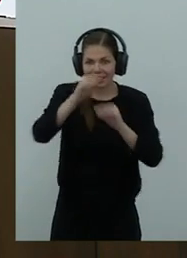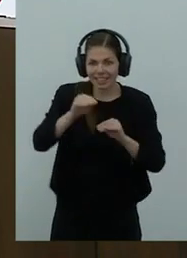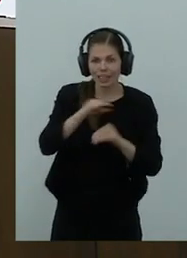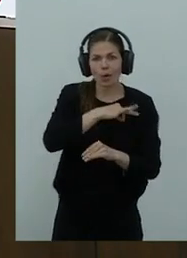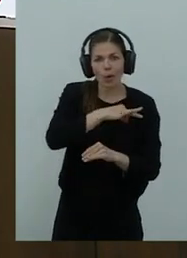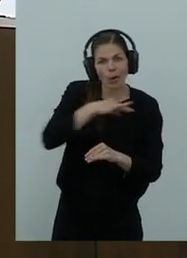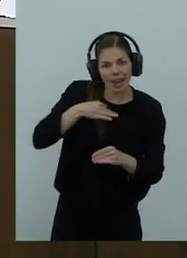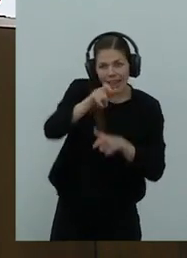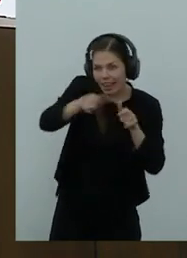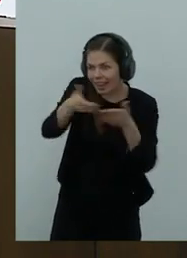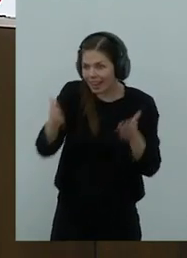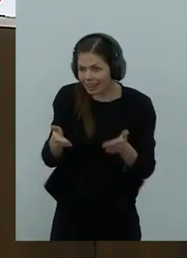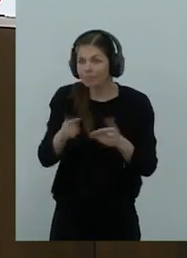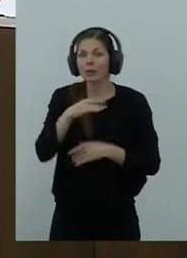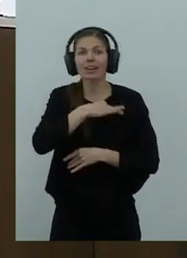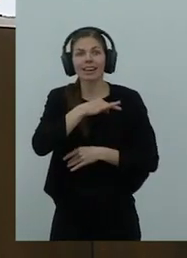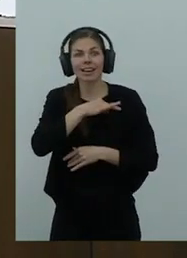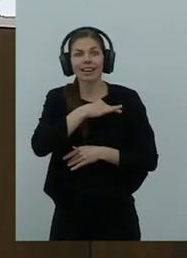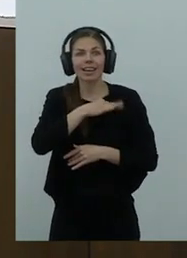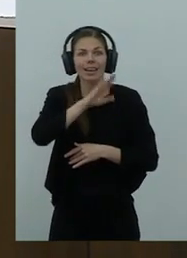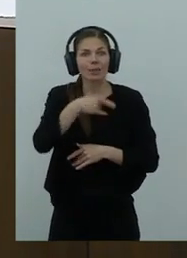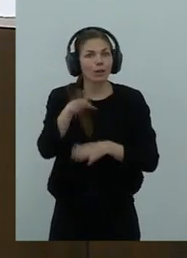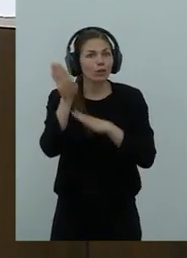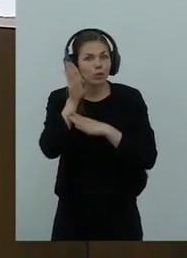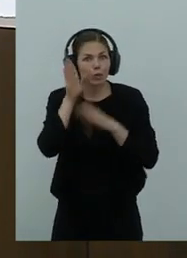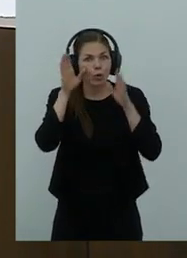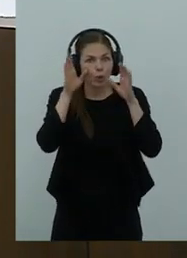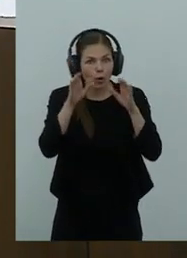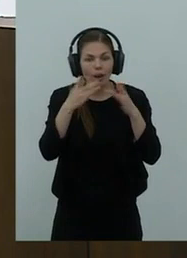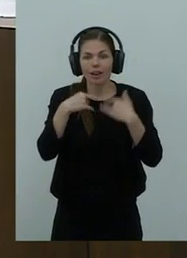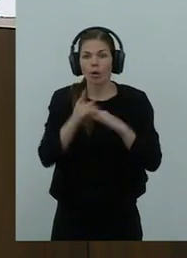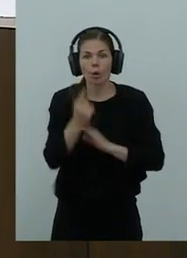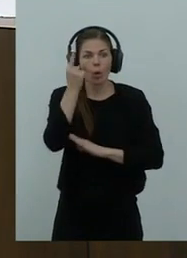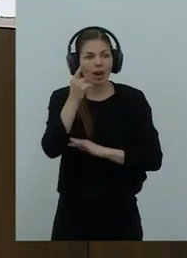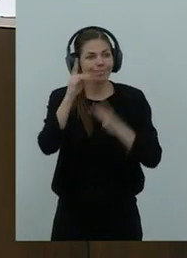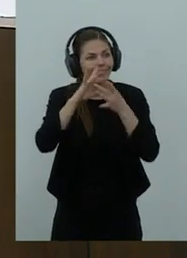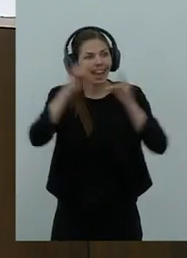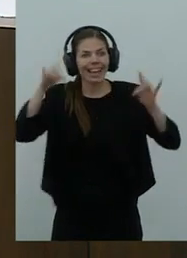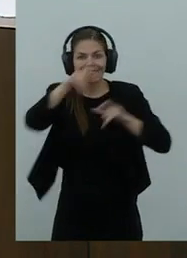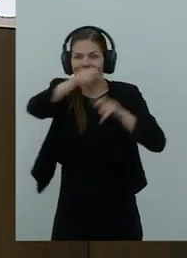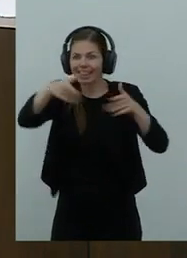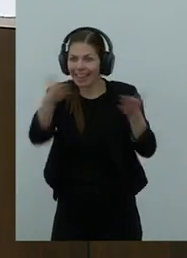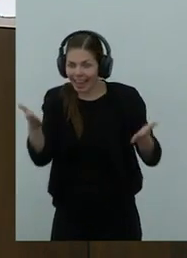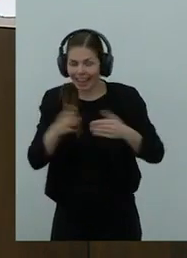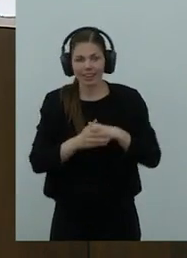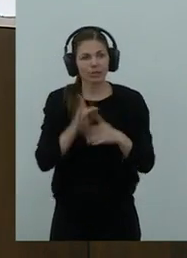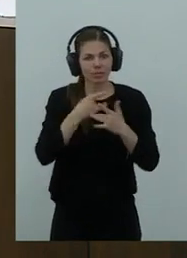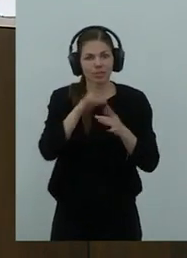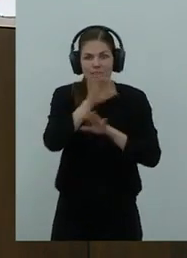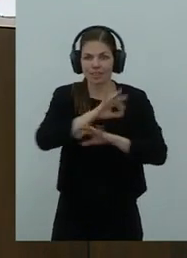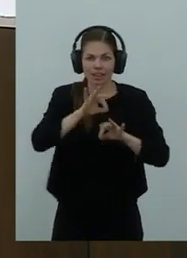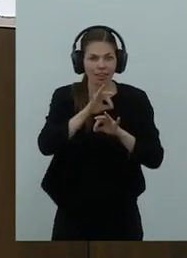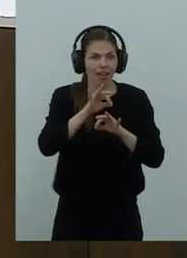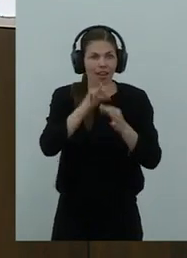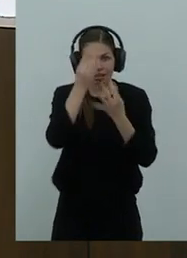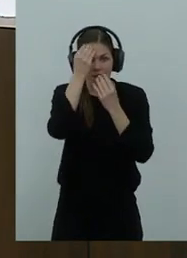vor allem liebe Zuhörerinnen und liebe Zuhörer, hohe Geistlichkeit, geschätzte Ehrengäste, aber auch von den Bildschirmen, falls noch